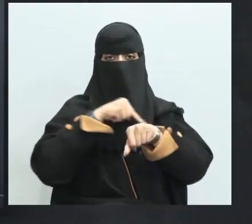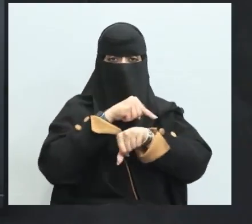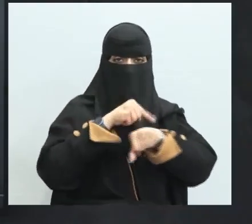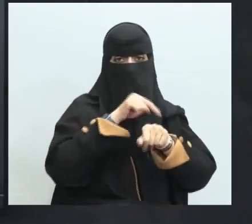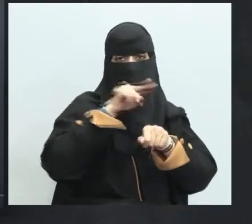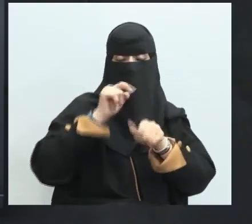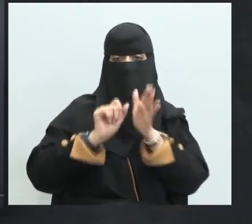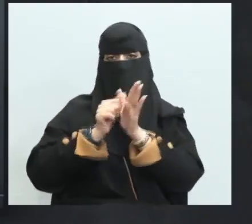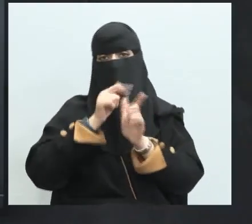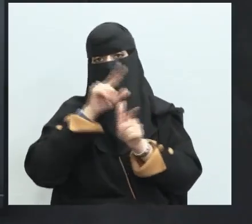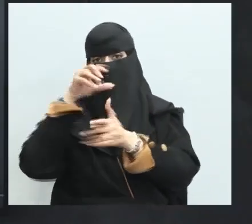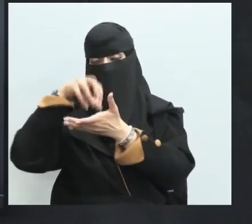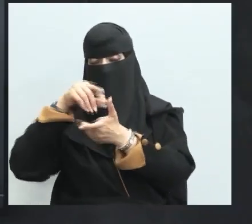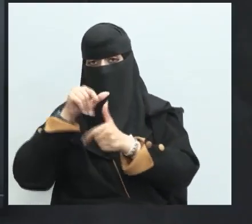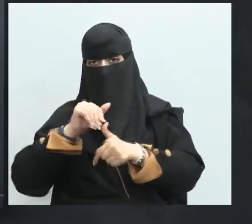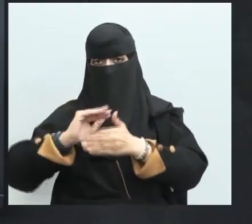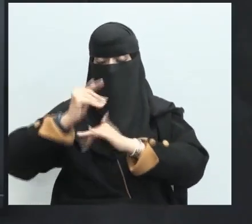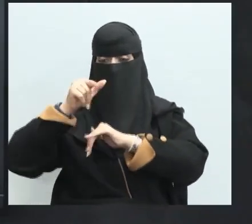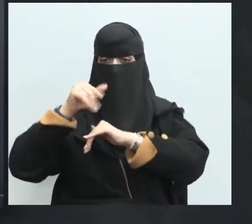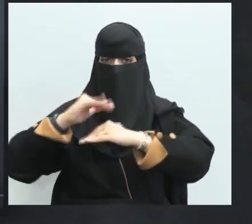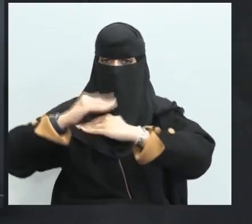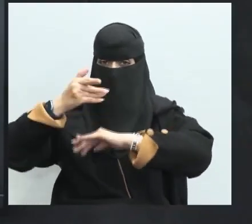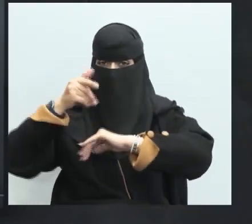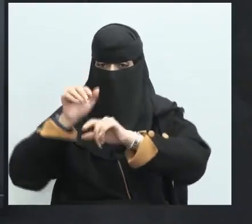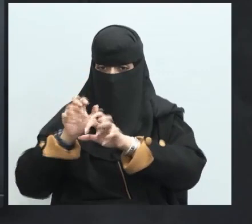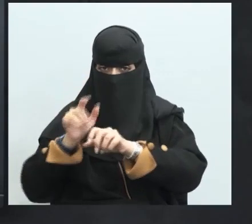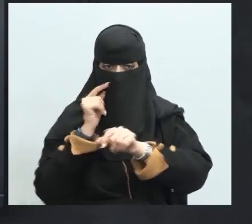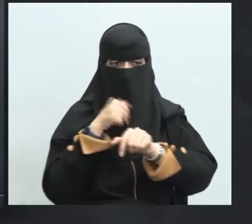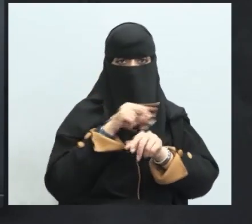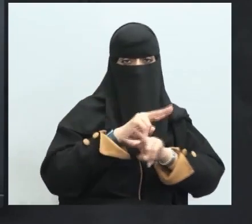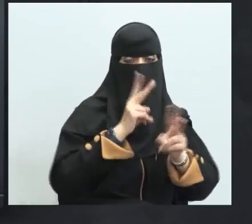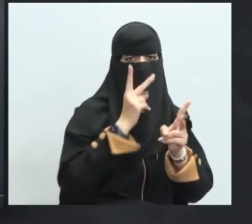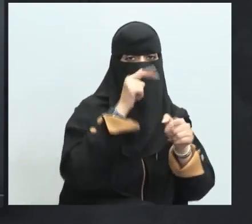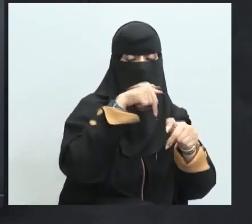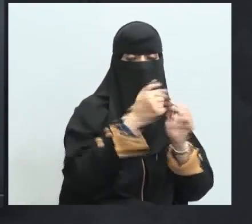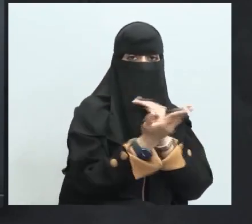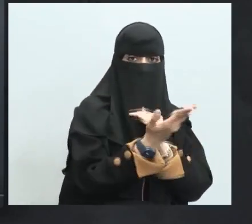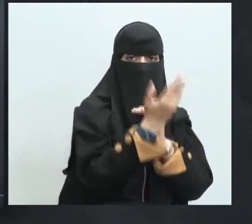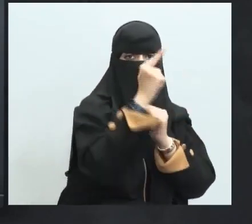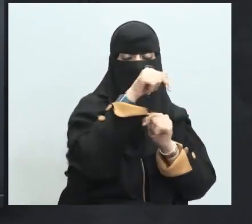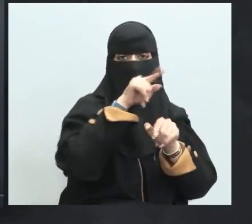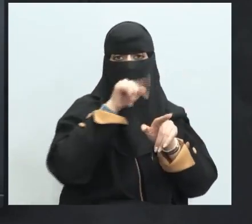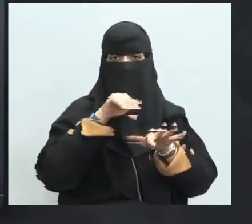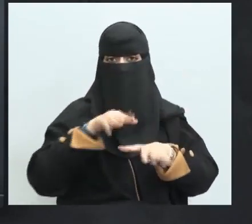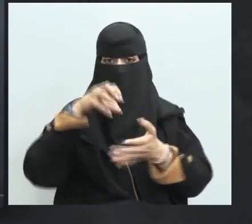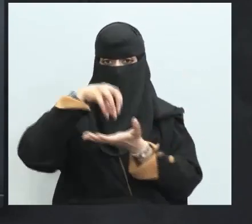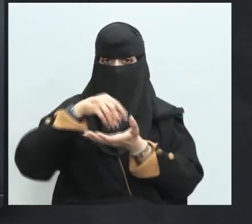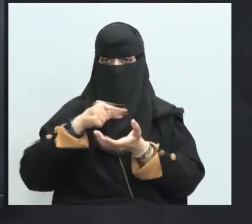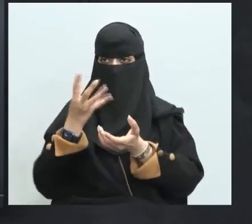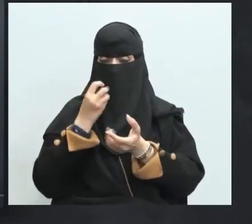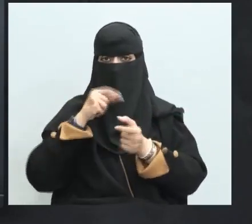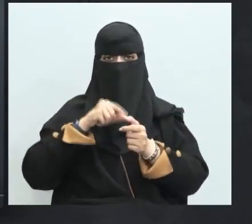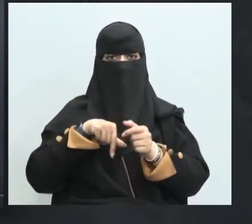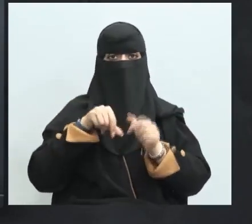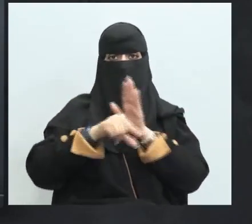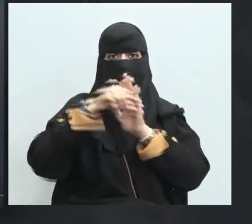الموقع الإلكتروني وأيضا تحديث الموقع الإلكتروني الخاص بالهواتف الذكية، فعند استخدام الموقع الإلكتروني المستجيب